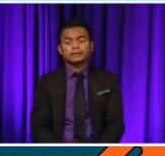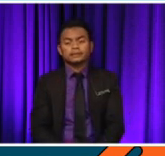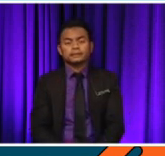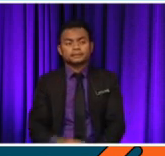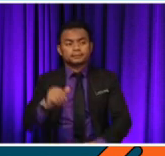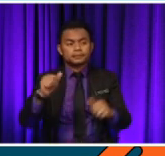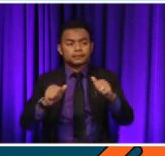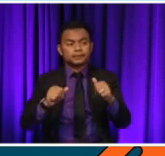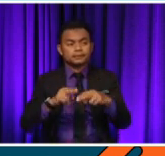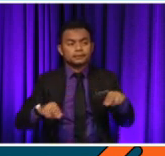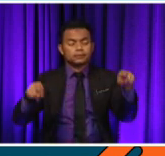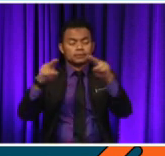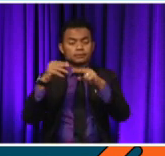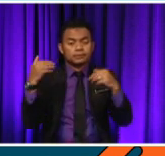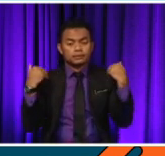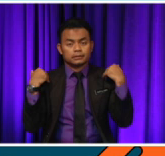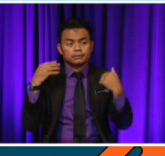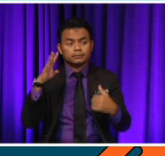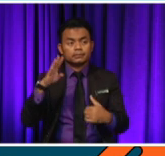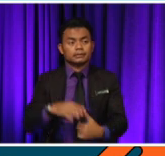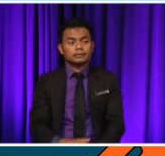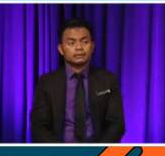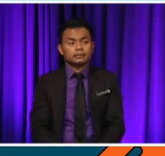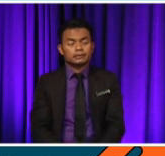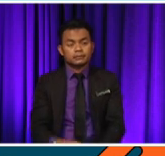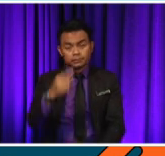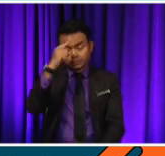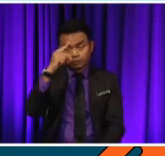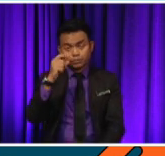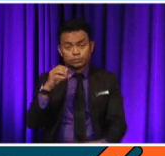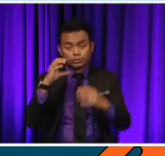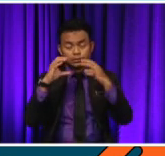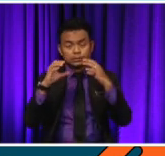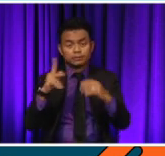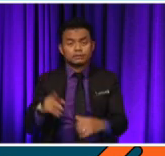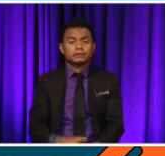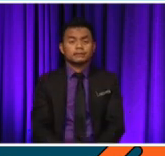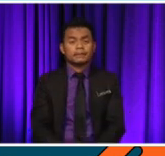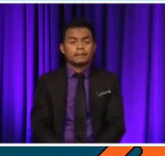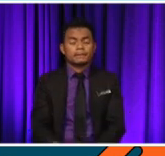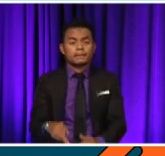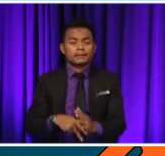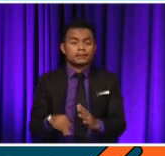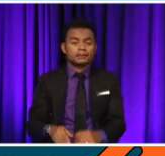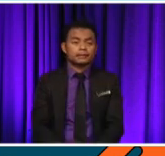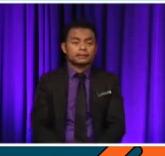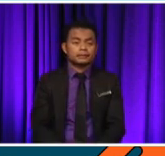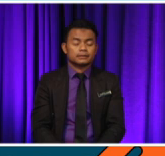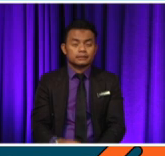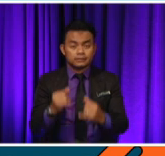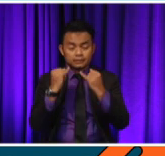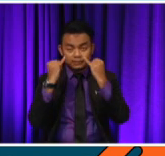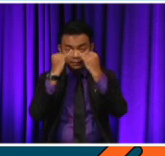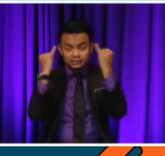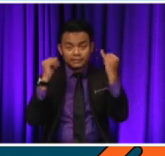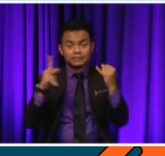pilih tiga untuk menyebutkan atau menuliskan tentang terutama dan penerangan kedua jelaskan kemahiran